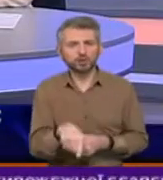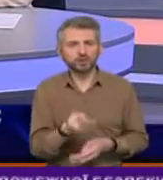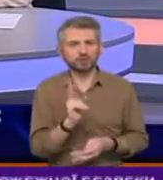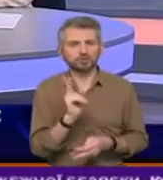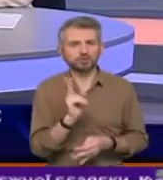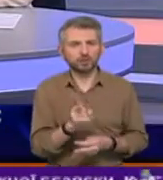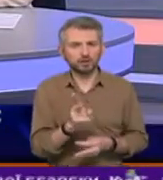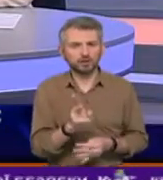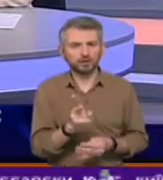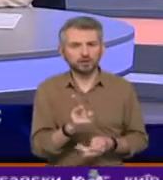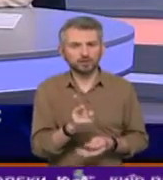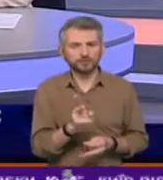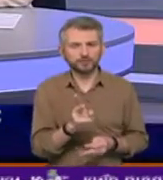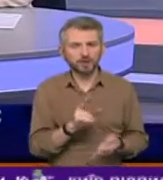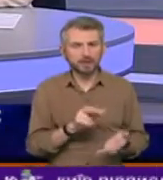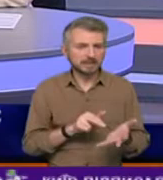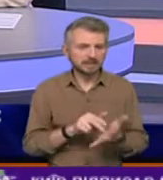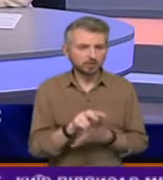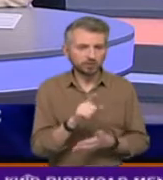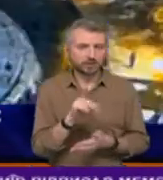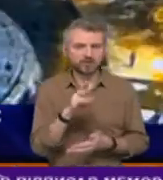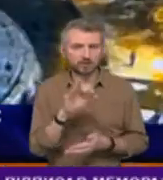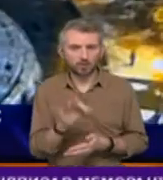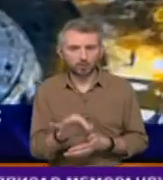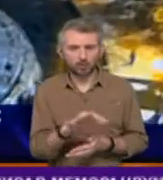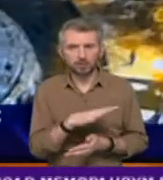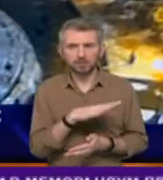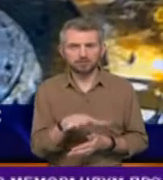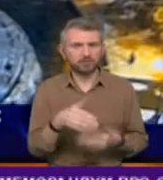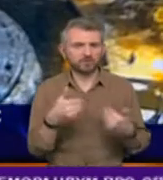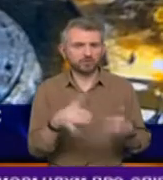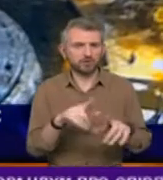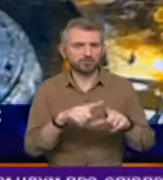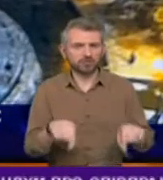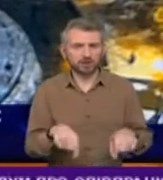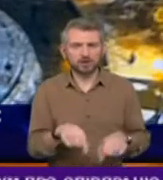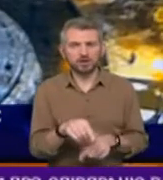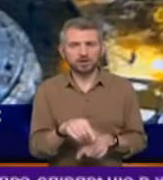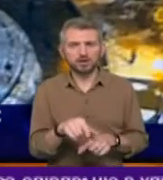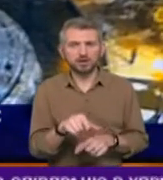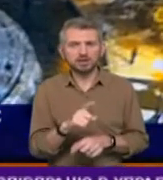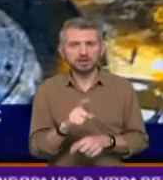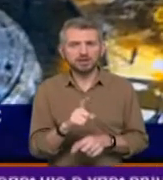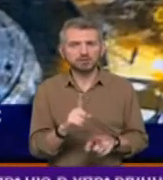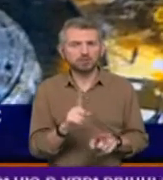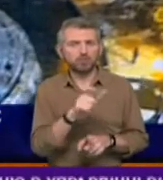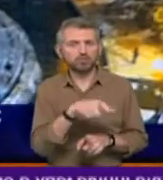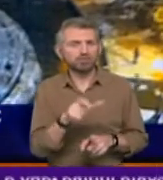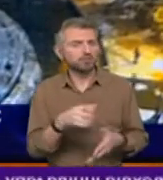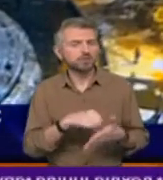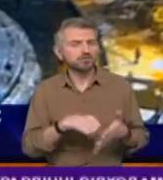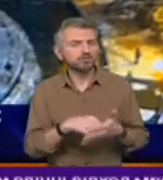коментарі, зауваження, не знаю, чи сенс вже є, в цьому ЗНО точно зауваження вже ваше не прийматиметься, але запитання,